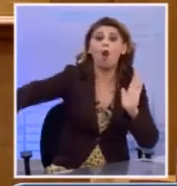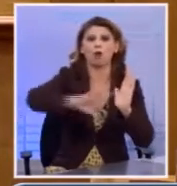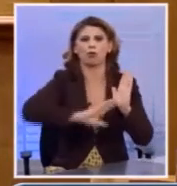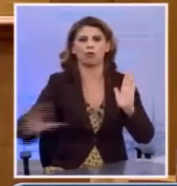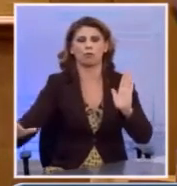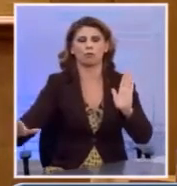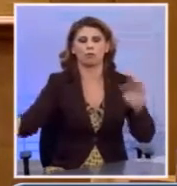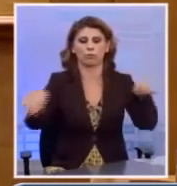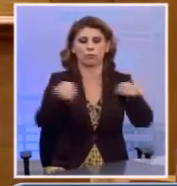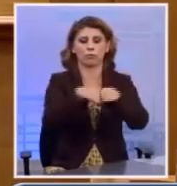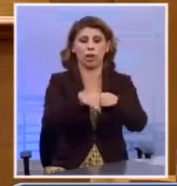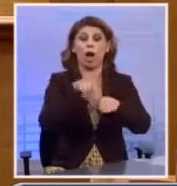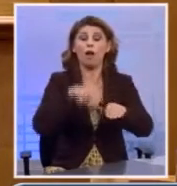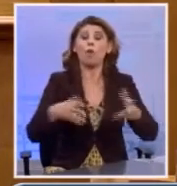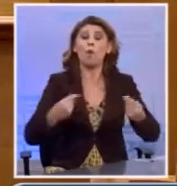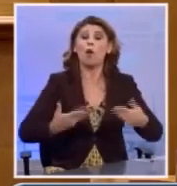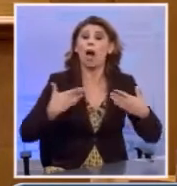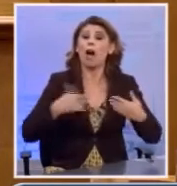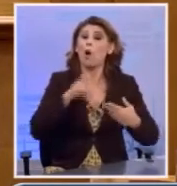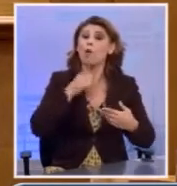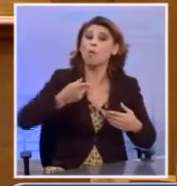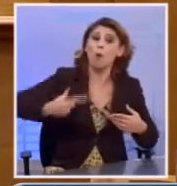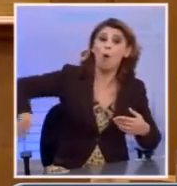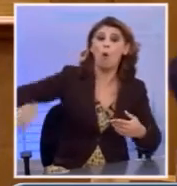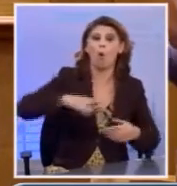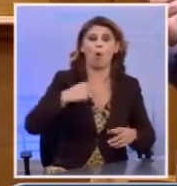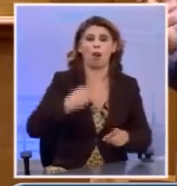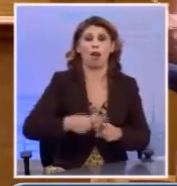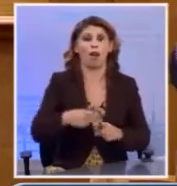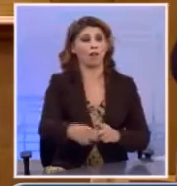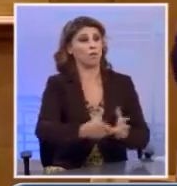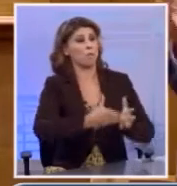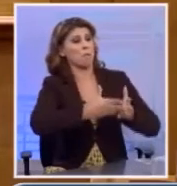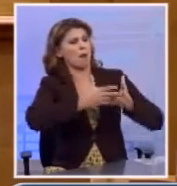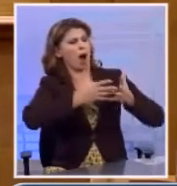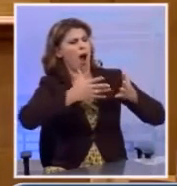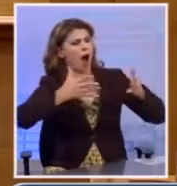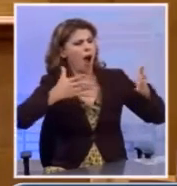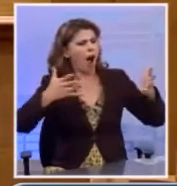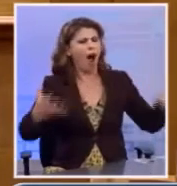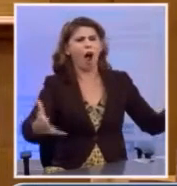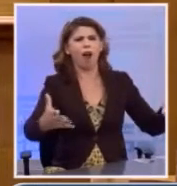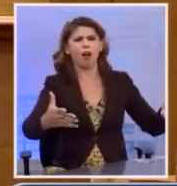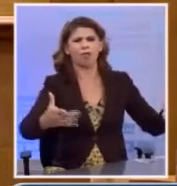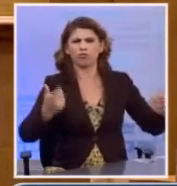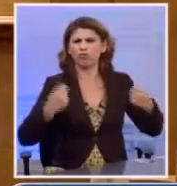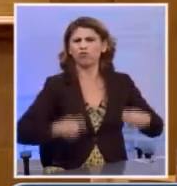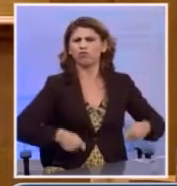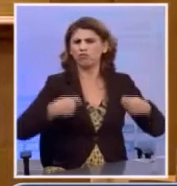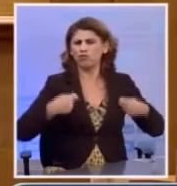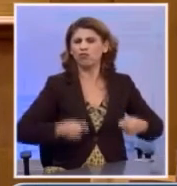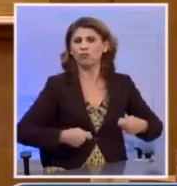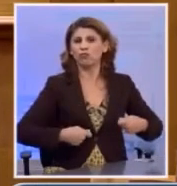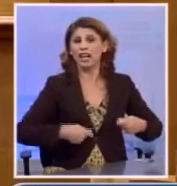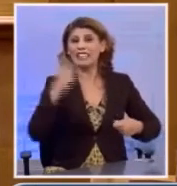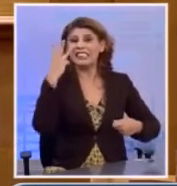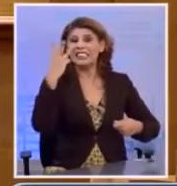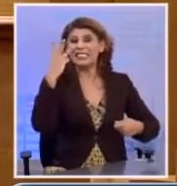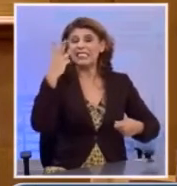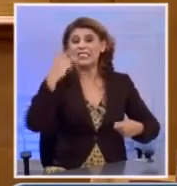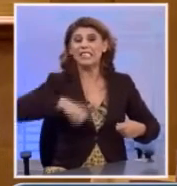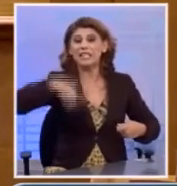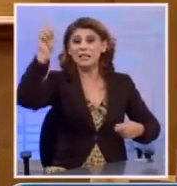πιο πολύ και εγώ, όπως όλοι οι Έλληνες πολίτες, είναι ότι αυτοί οι ογκόλυθοι, τα μεγαθύρια, εκλείστησαν επί τρία